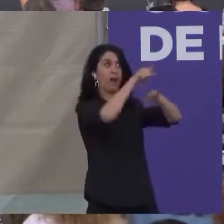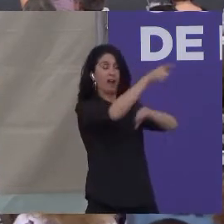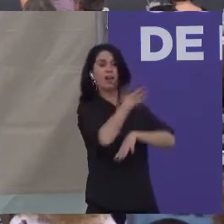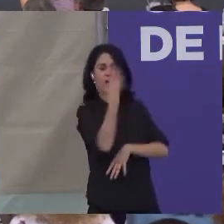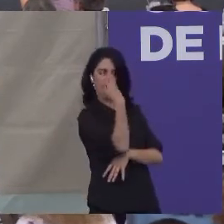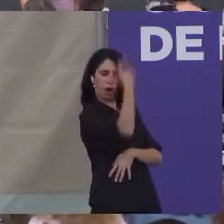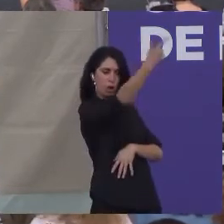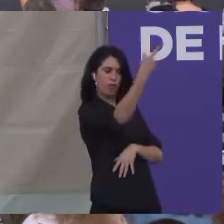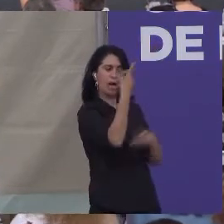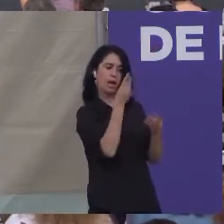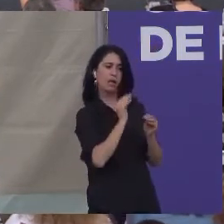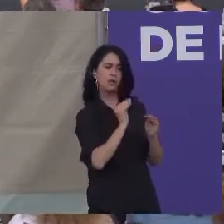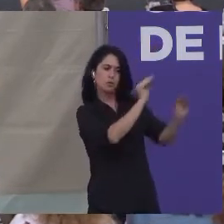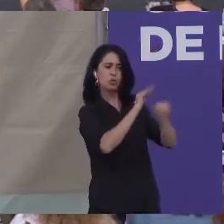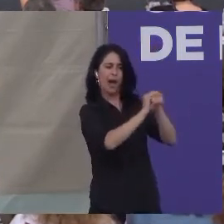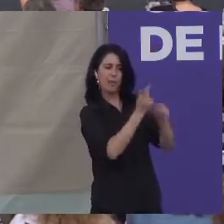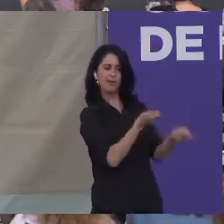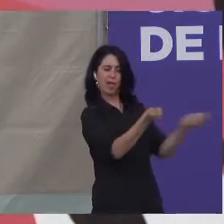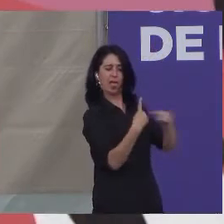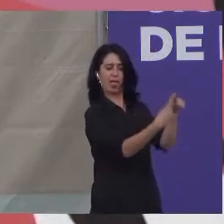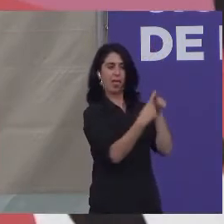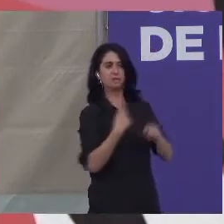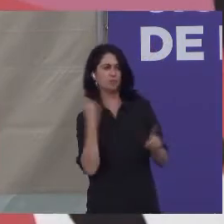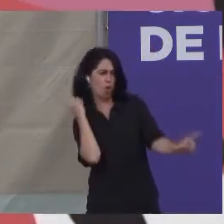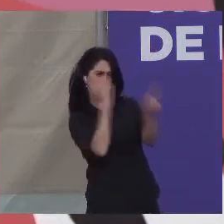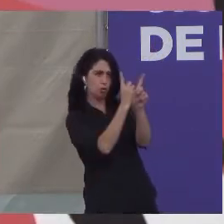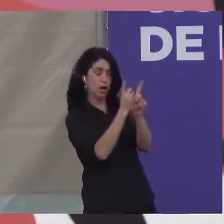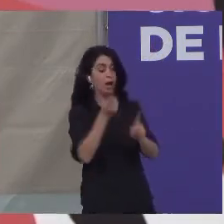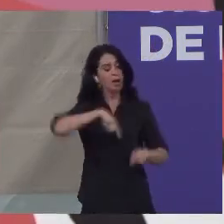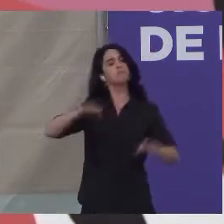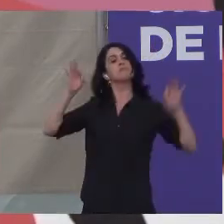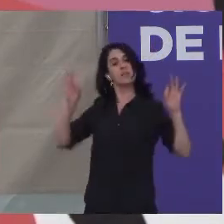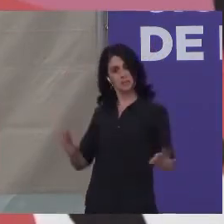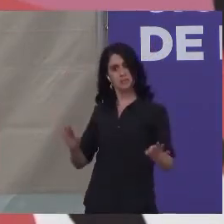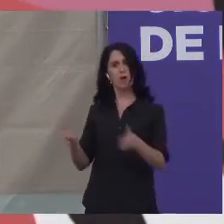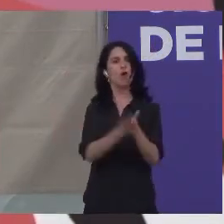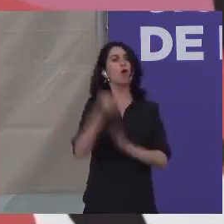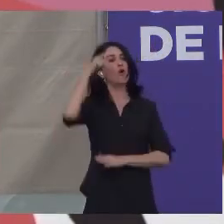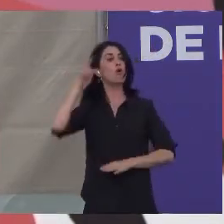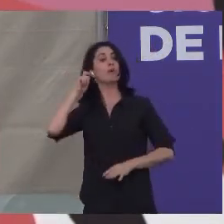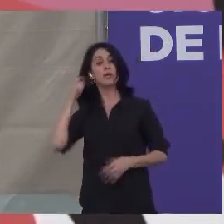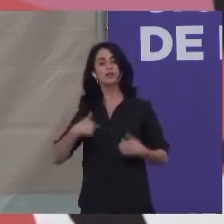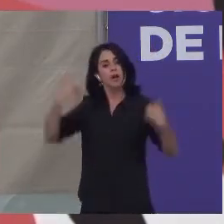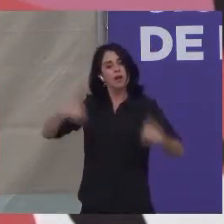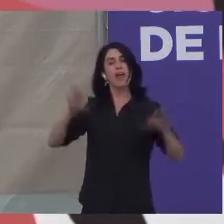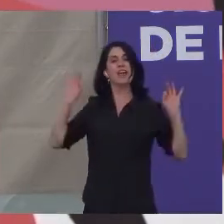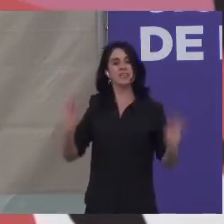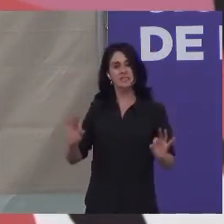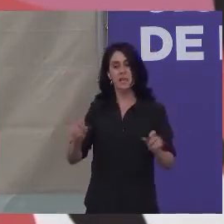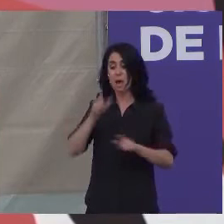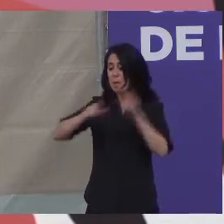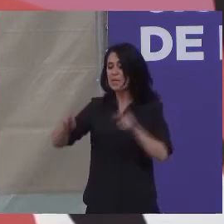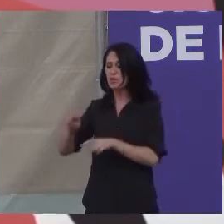i posar-ho al servei dels seus amics. I això és el que nosaltres som, companys i companyes. Som gent que ve de moltes